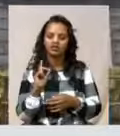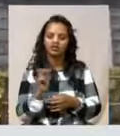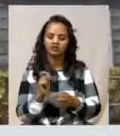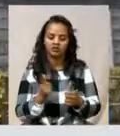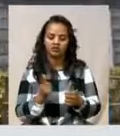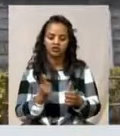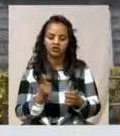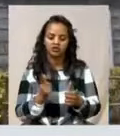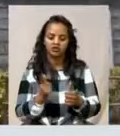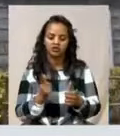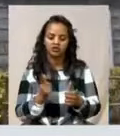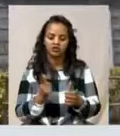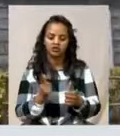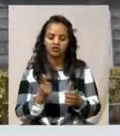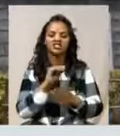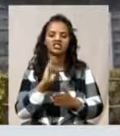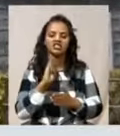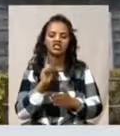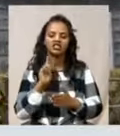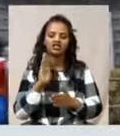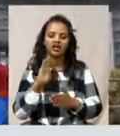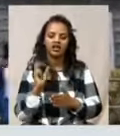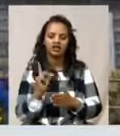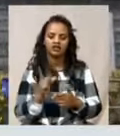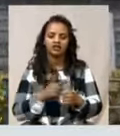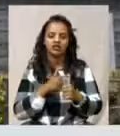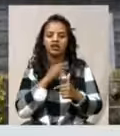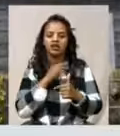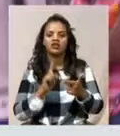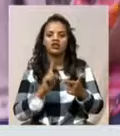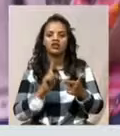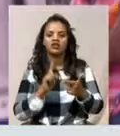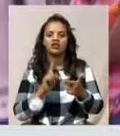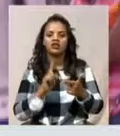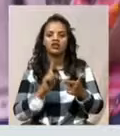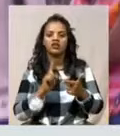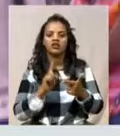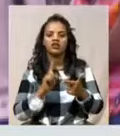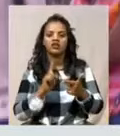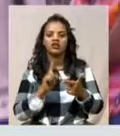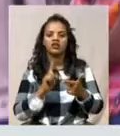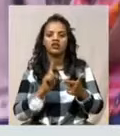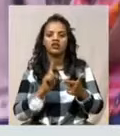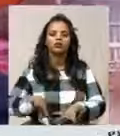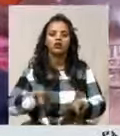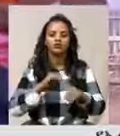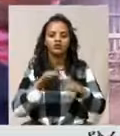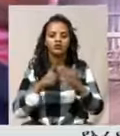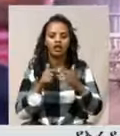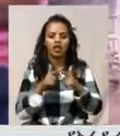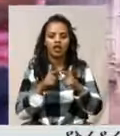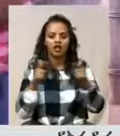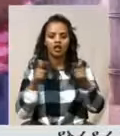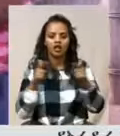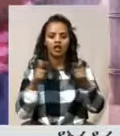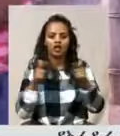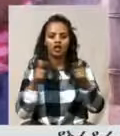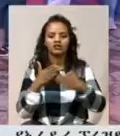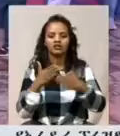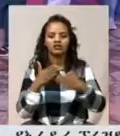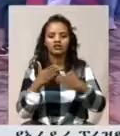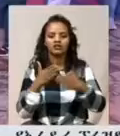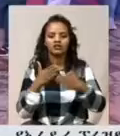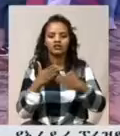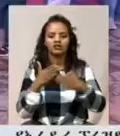ደረጃ ትምህርት ቤትና የሰንሻይን አንደኛ ደረጃና ሁለተኛ ሳይክል ትምህርት ቤት በመገኘት ተማሪዎች ስለ ታላቁ ህዳሴ ግድብ